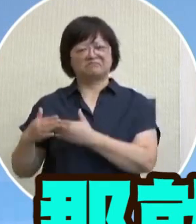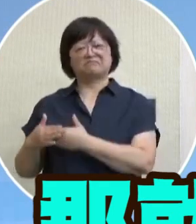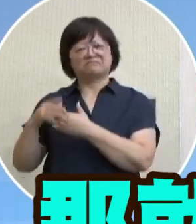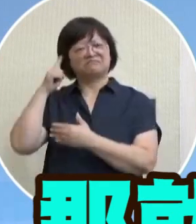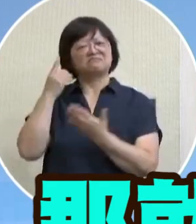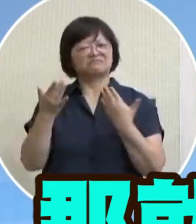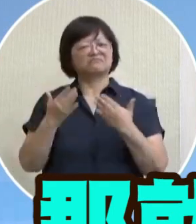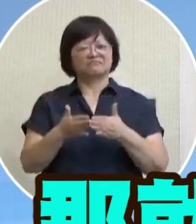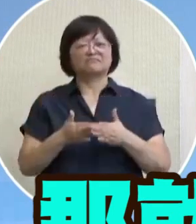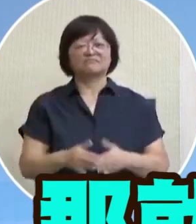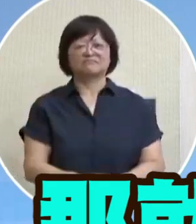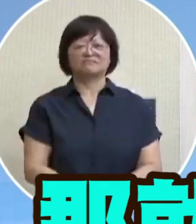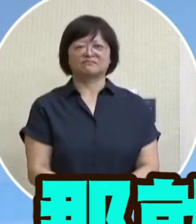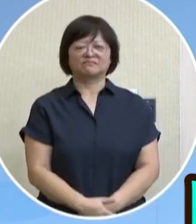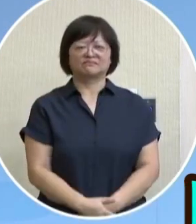题。